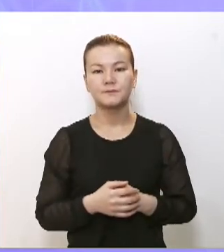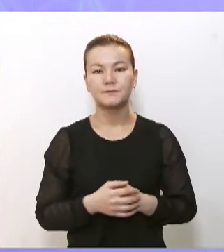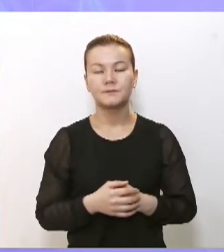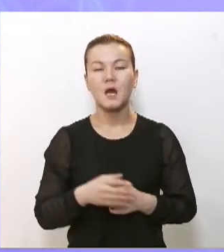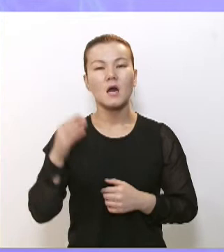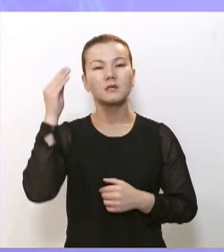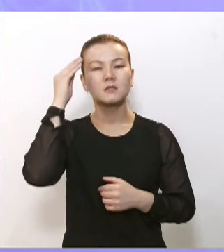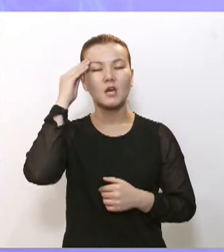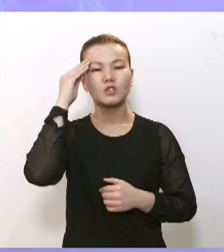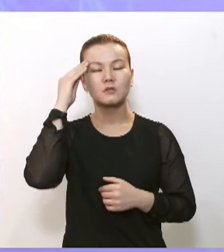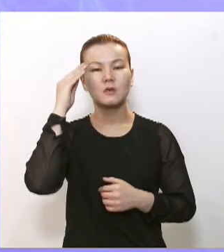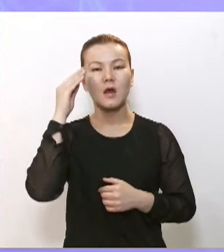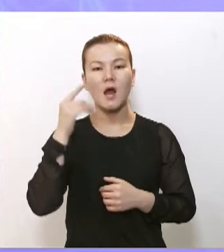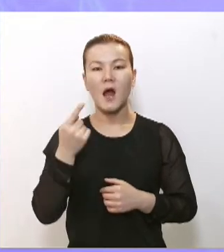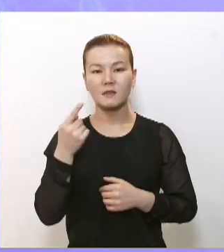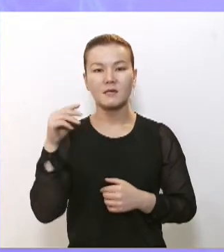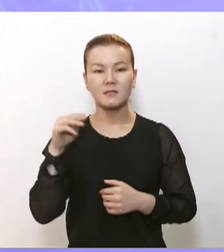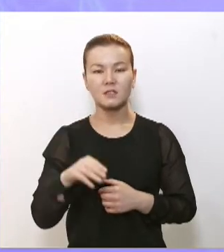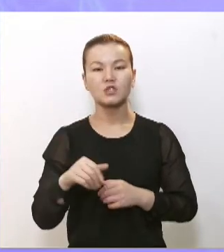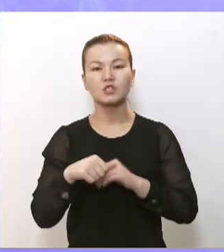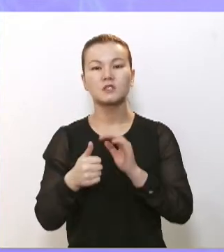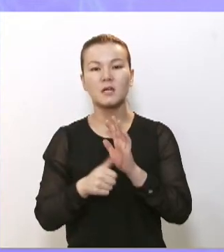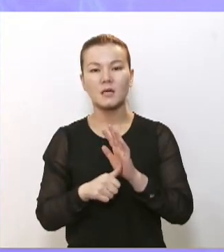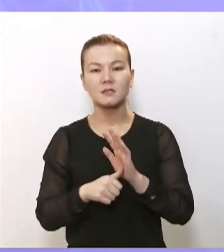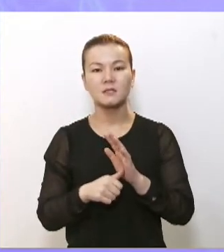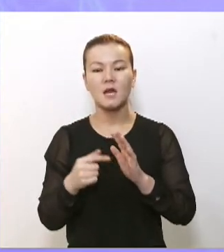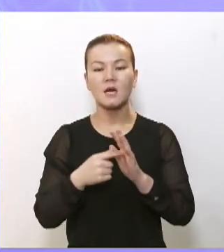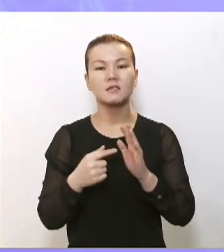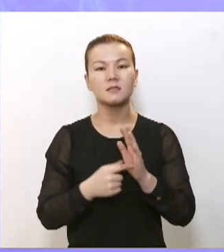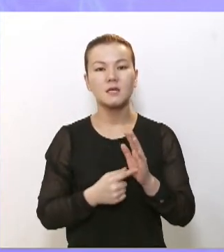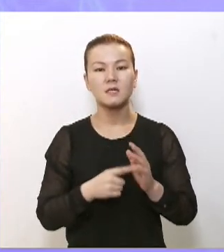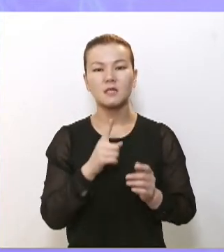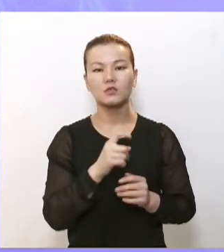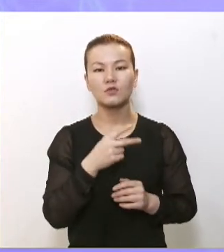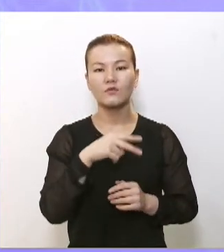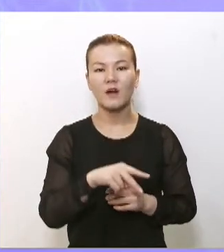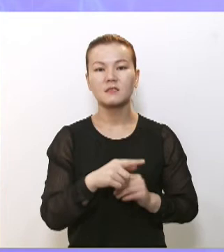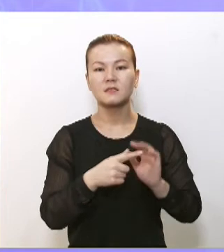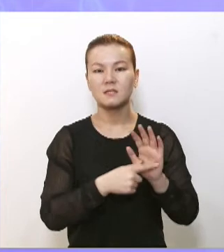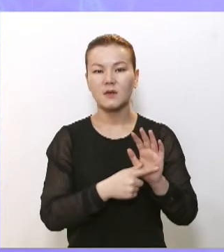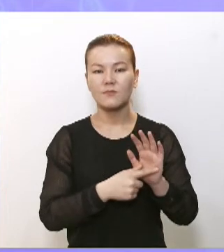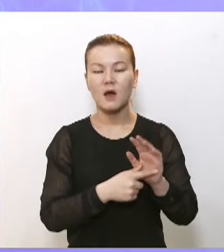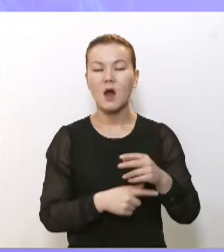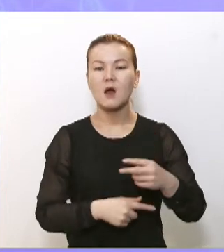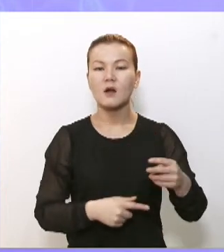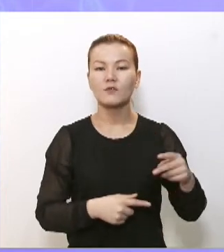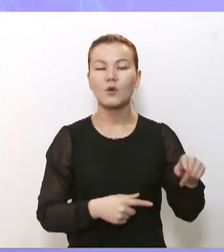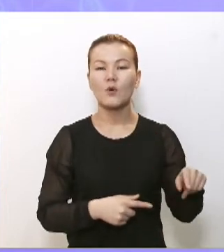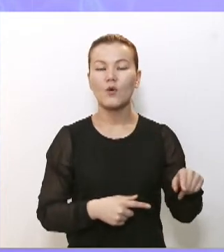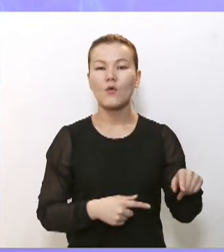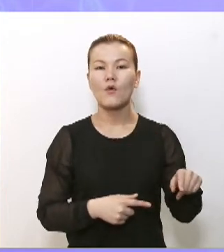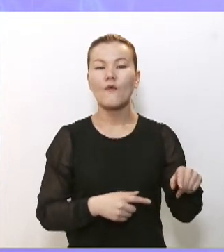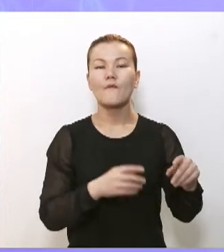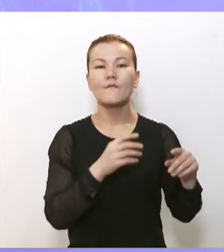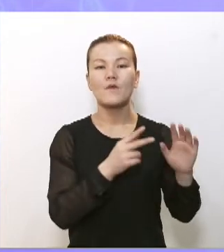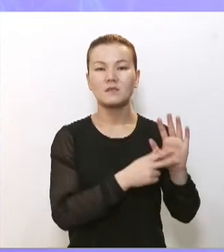значит одна тысяча 16 разделить на сто двадцать семь равно восьми